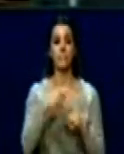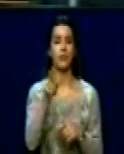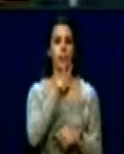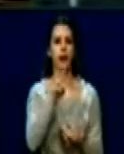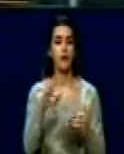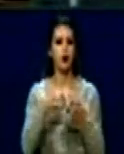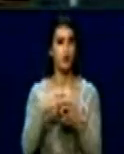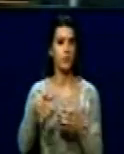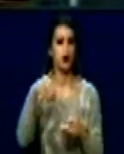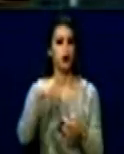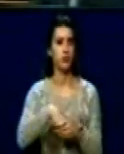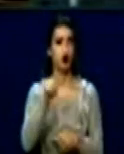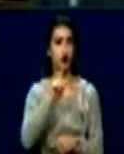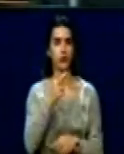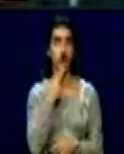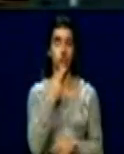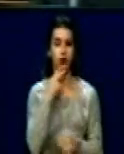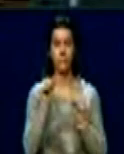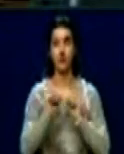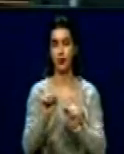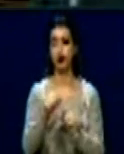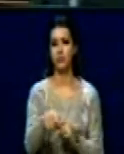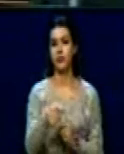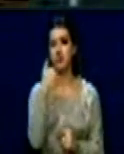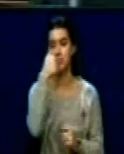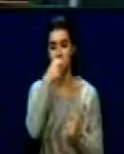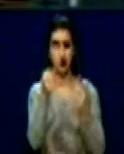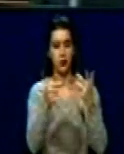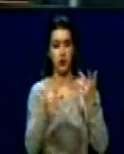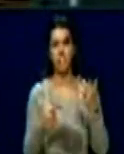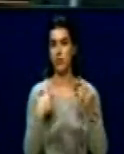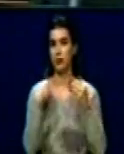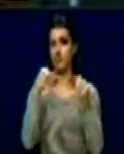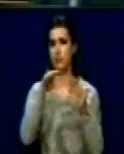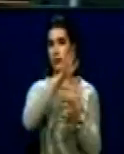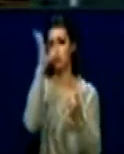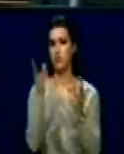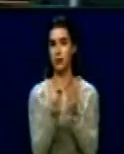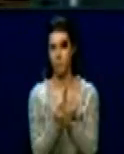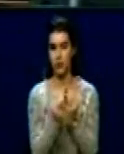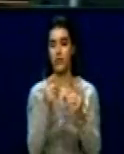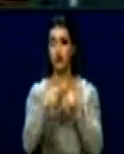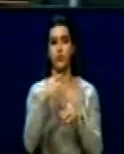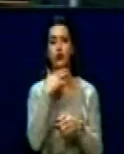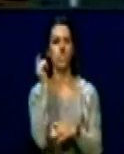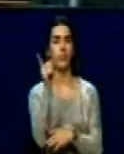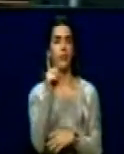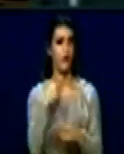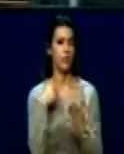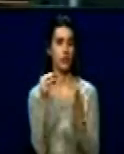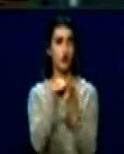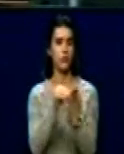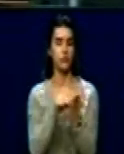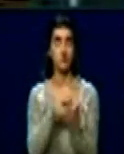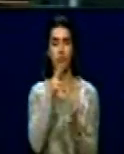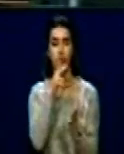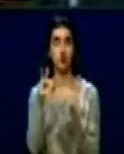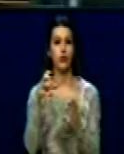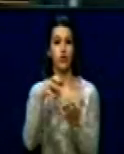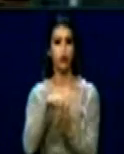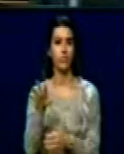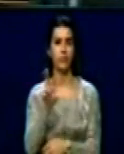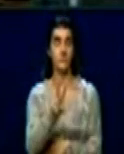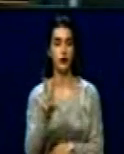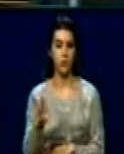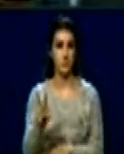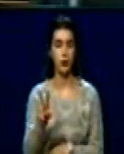do ta votoj këtë buxhet, për shkak të këtyre që i përmenda unë, për shkak të shumë vërejtjeve që do t'i kemi deputet të grupit parlamentar Lëvizja